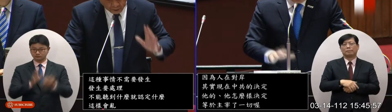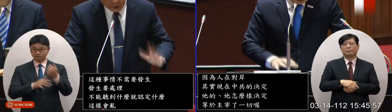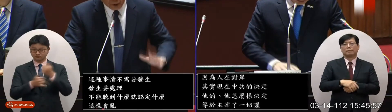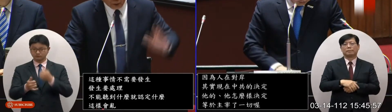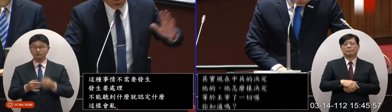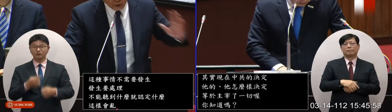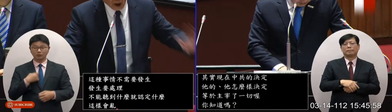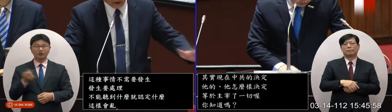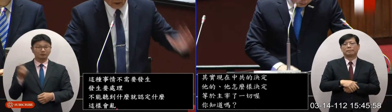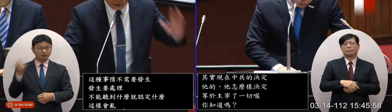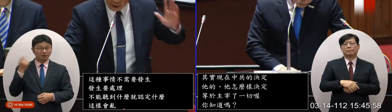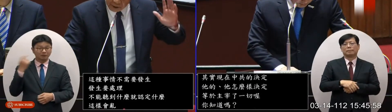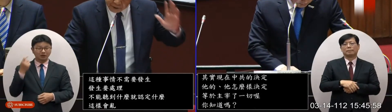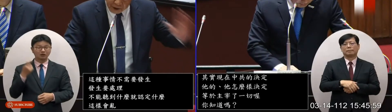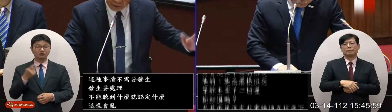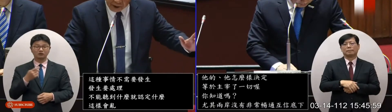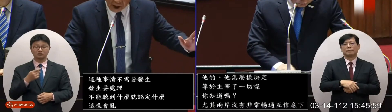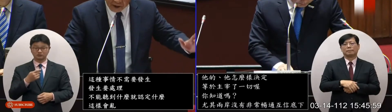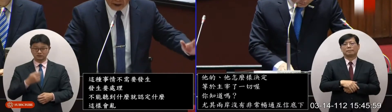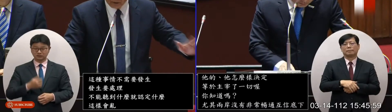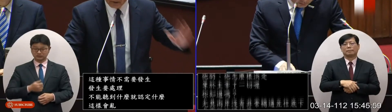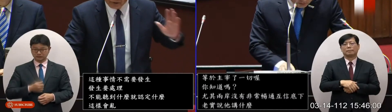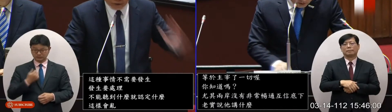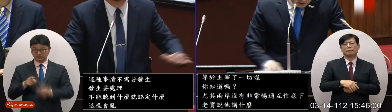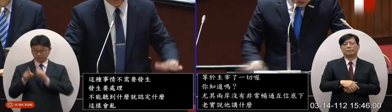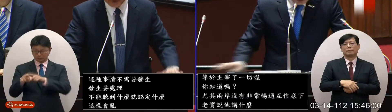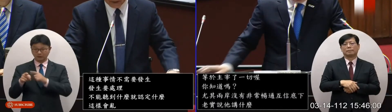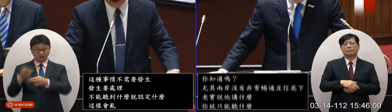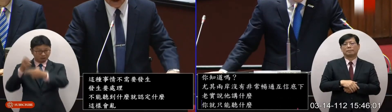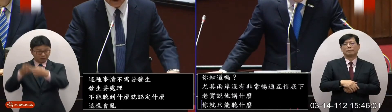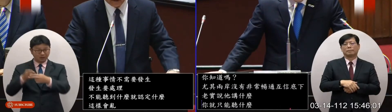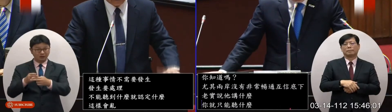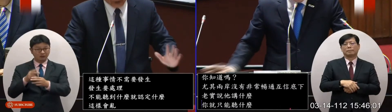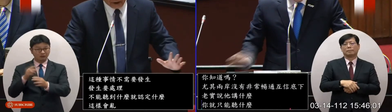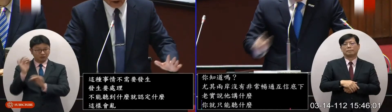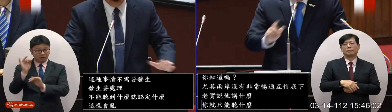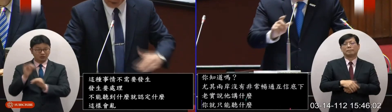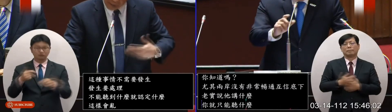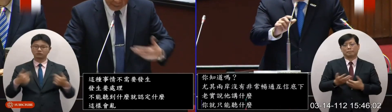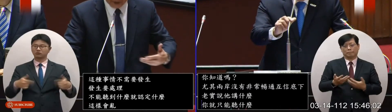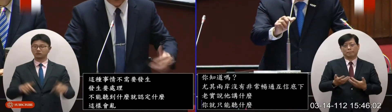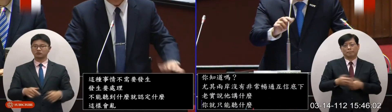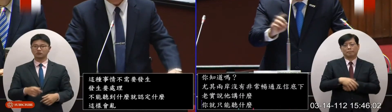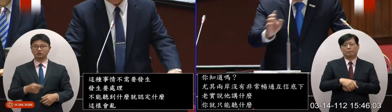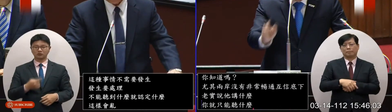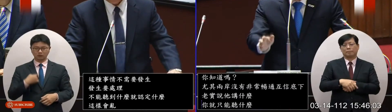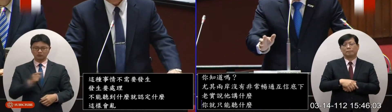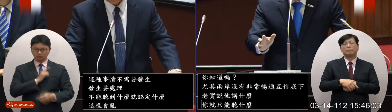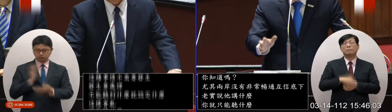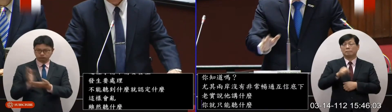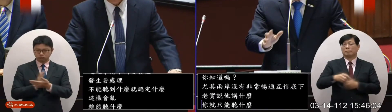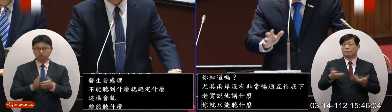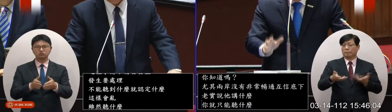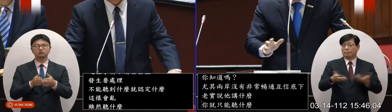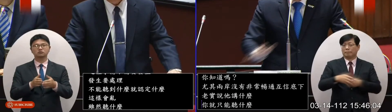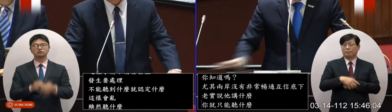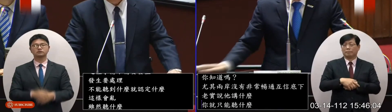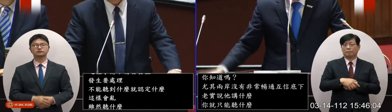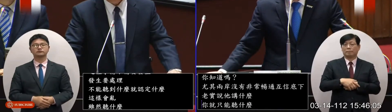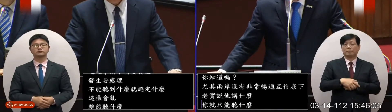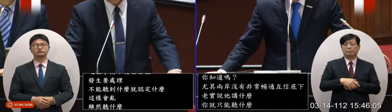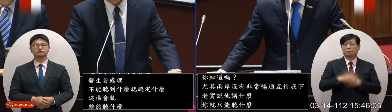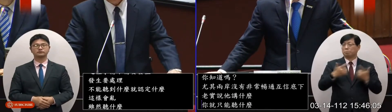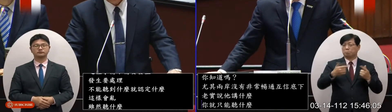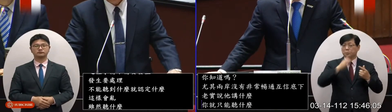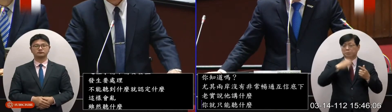听什么，但我们不能就针对他讲的我们就信什么。我们听到我们要评断。 所以这件事情就已